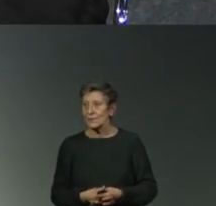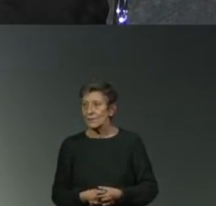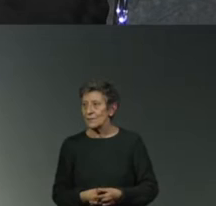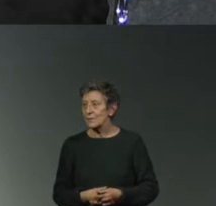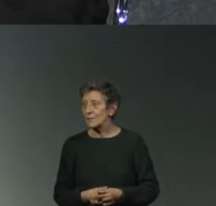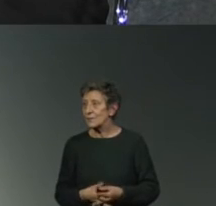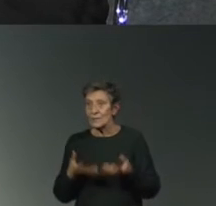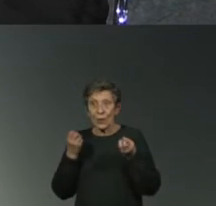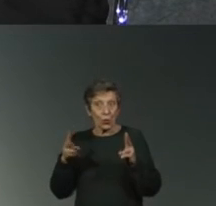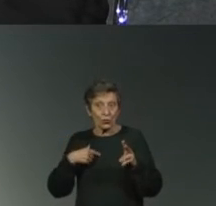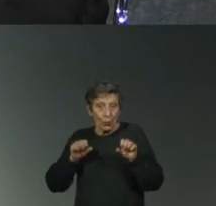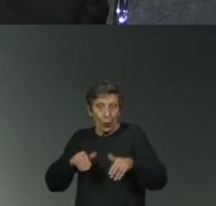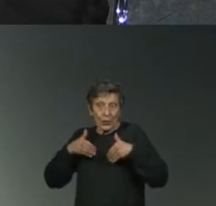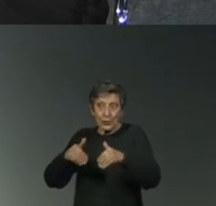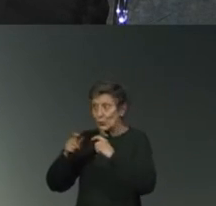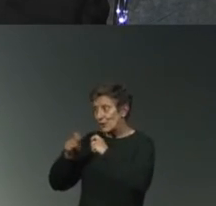Sinon, on peut continuer, hein, mais